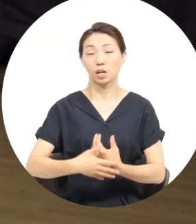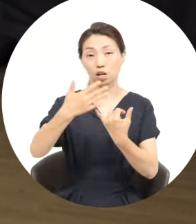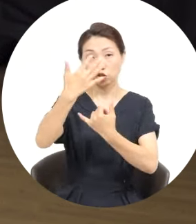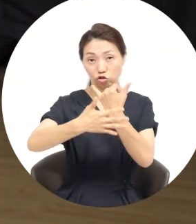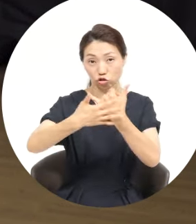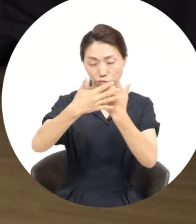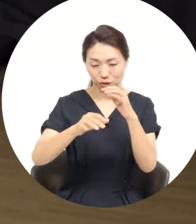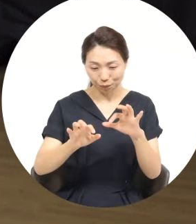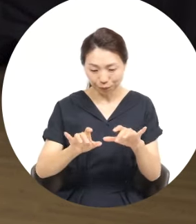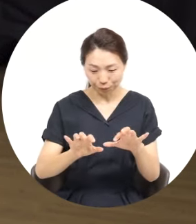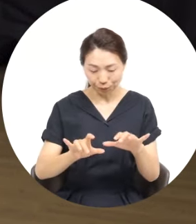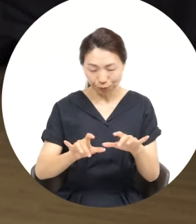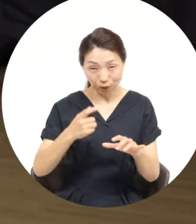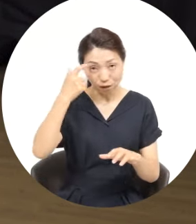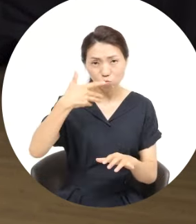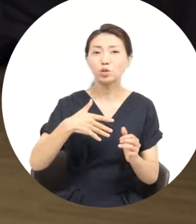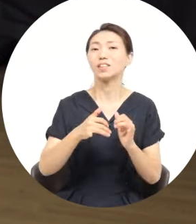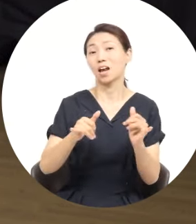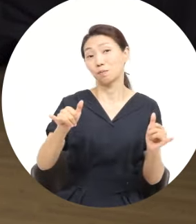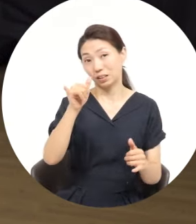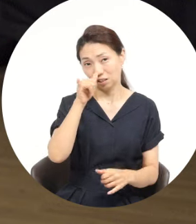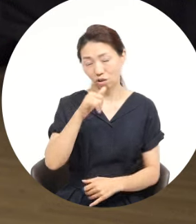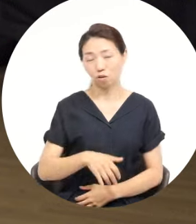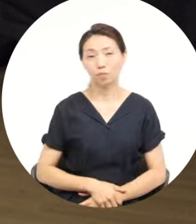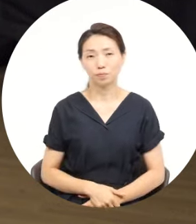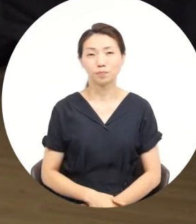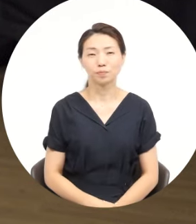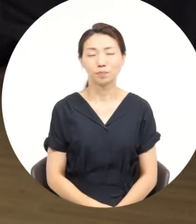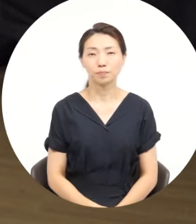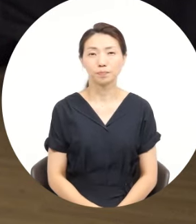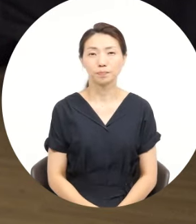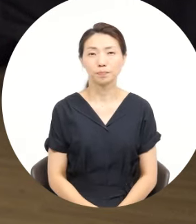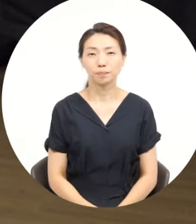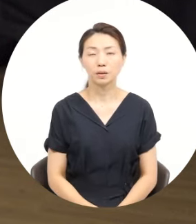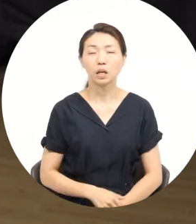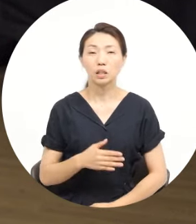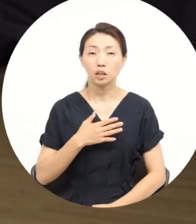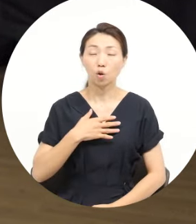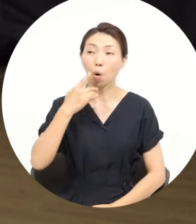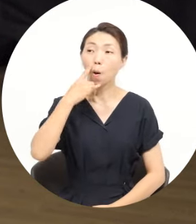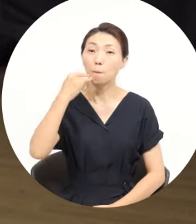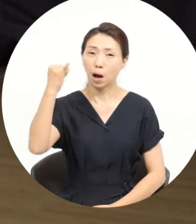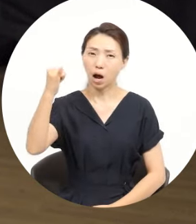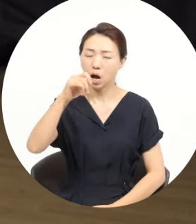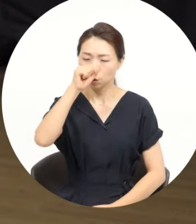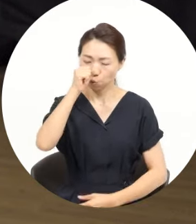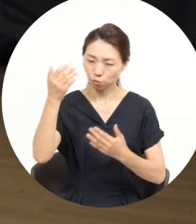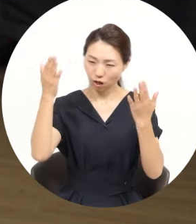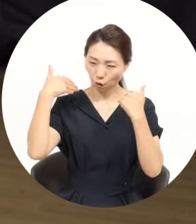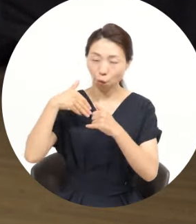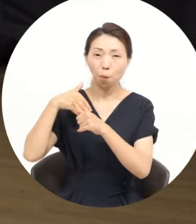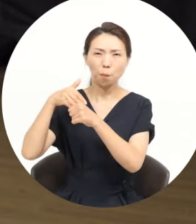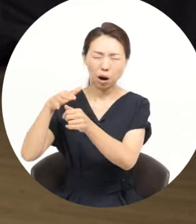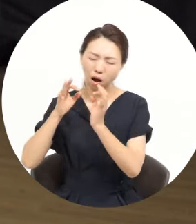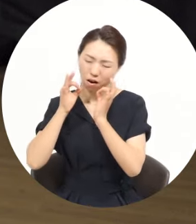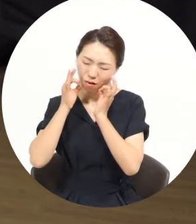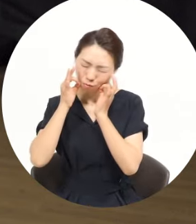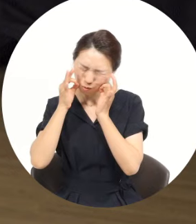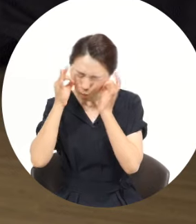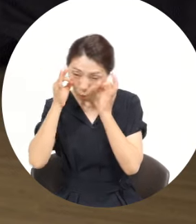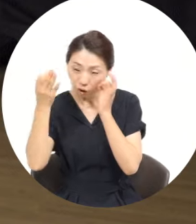유튜브 채팅창으로 댓글 주신 분이 계시는데요. 네. 읽어주세요. 네. 저도 엄마가 좋은 학교